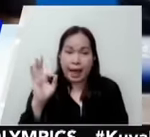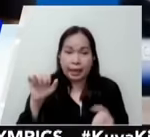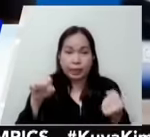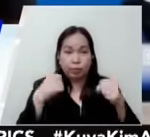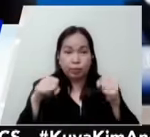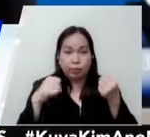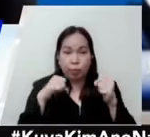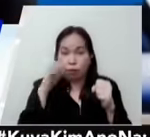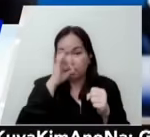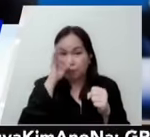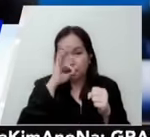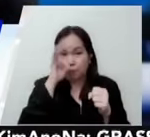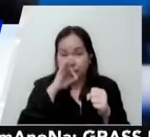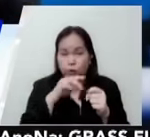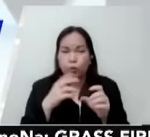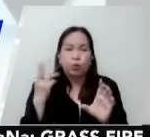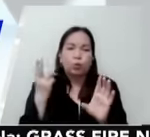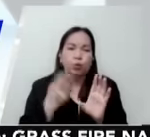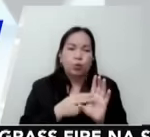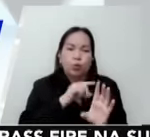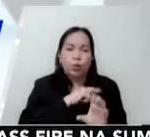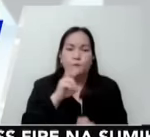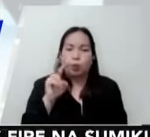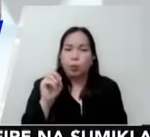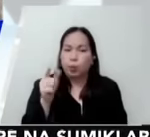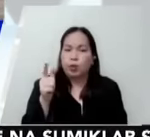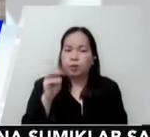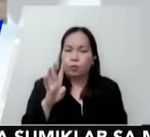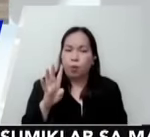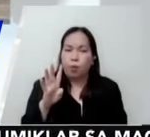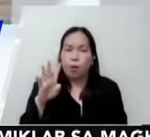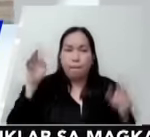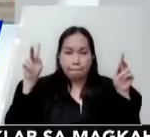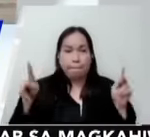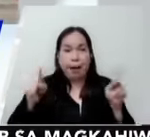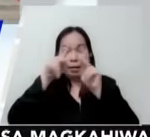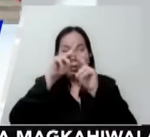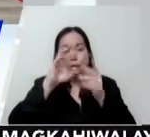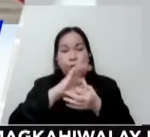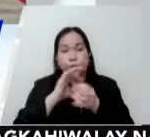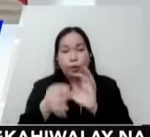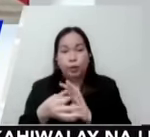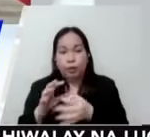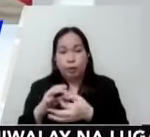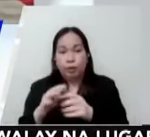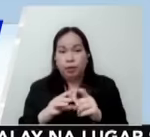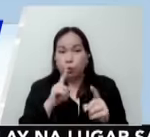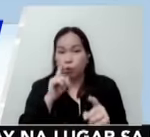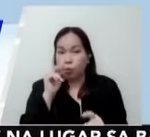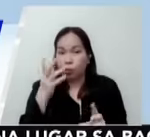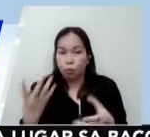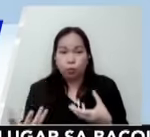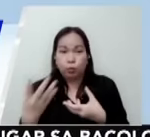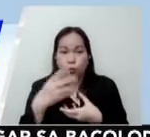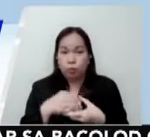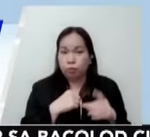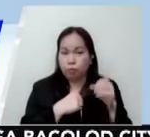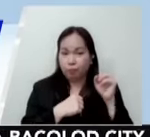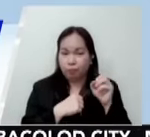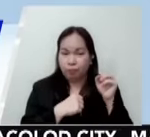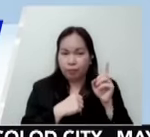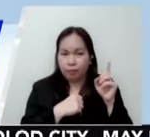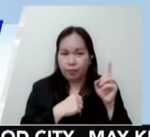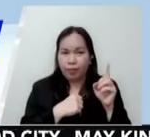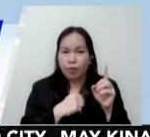sa 2024 Paris Olympics. Isa sa pinakabagong nadagdag si Elrin Ando na nag-qualify